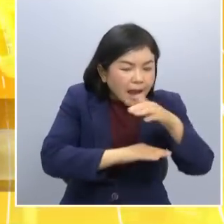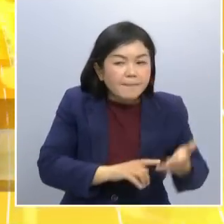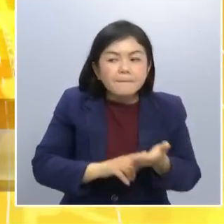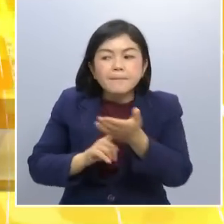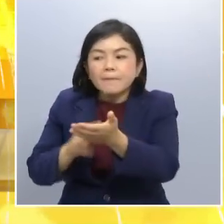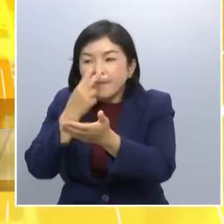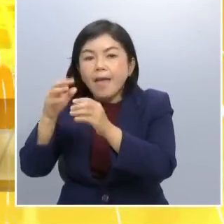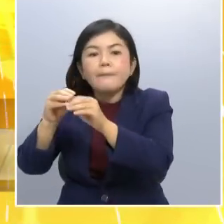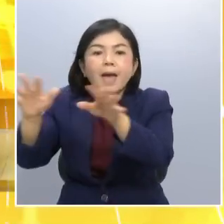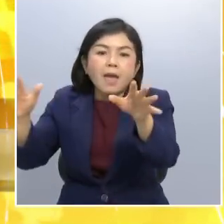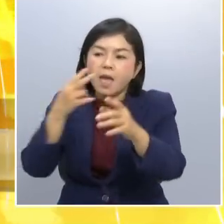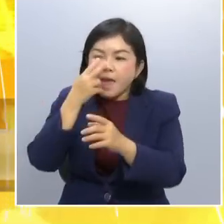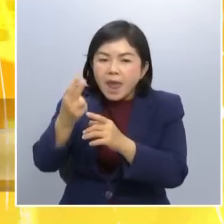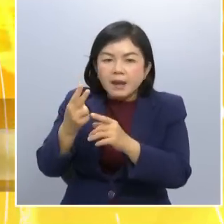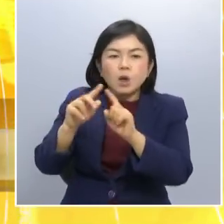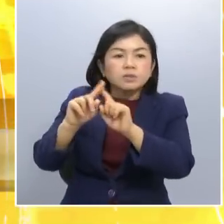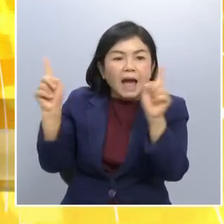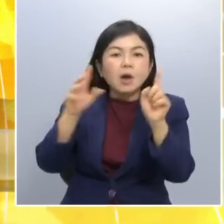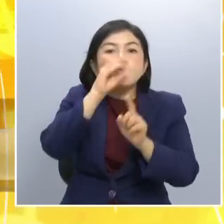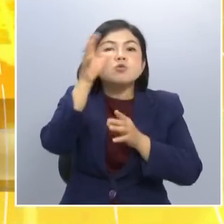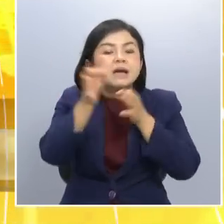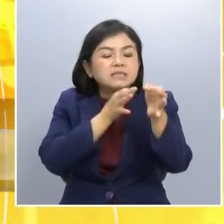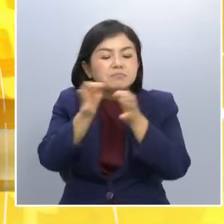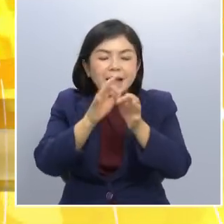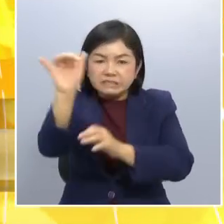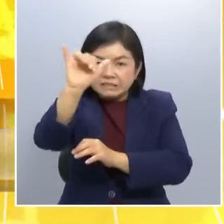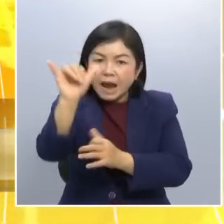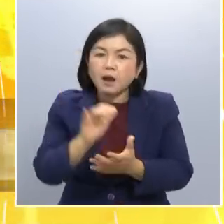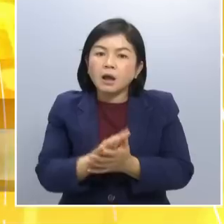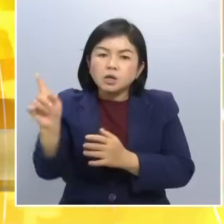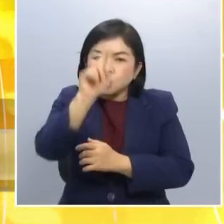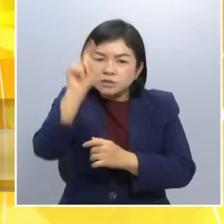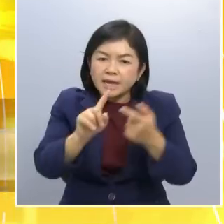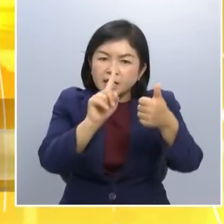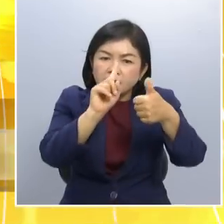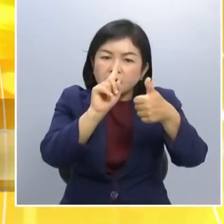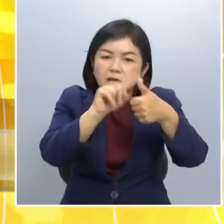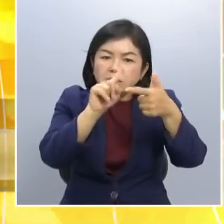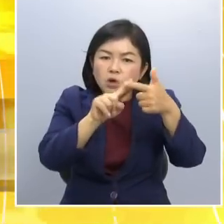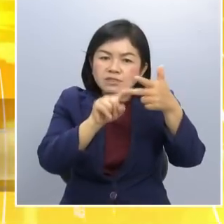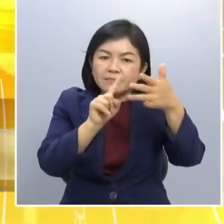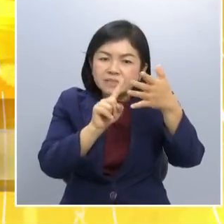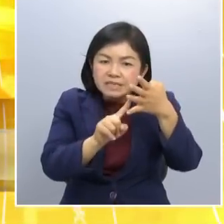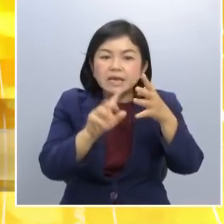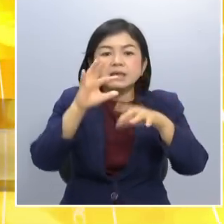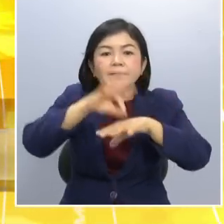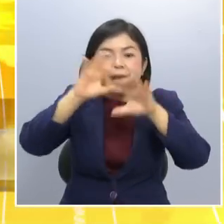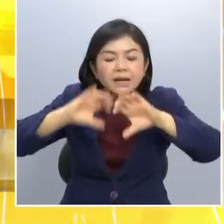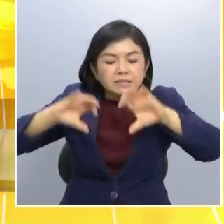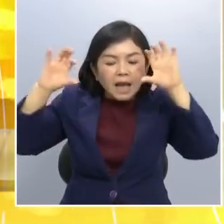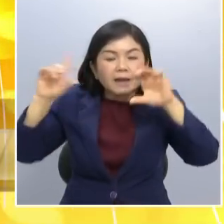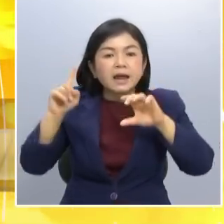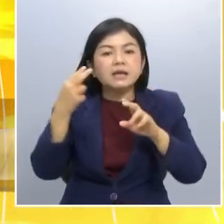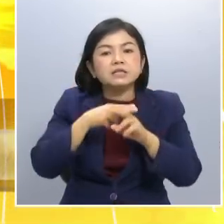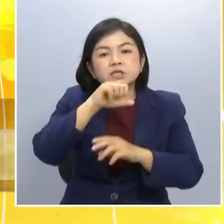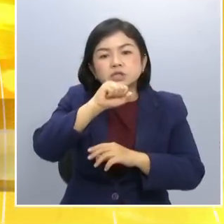ต่างแล้วคุณพี่ชายยังไม่ชี้แจงสร้างข้อสังเกต 30%เป็นต้นว่าอ้างว่าเคยเป็นข้าราชการหน่วยงานของคุณสมคิด